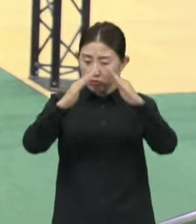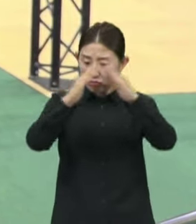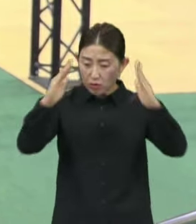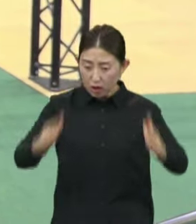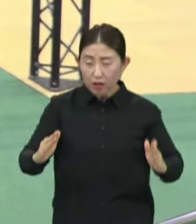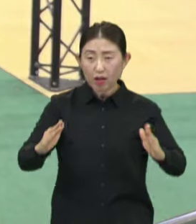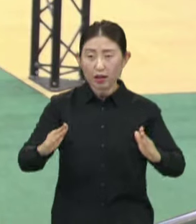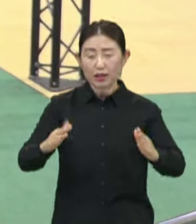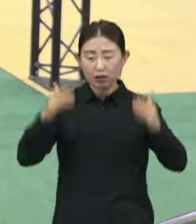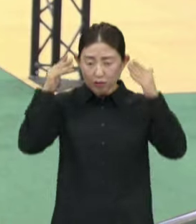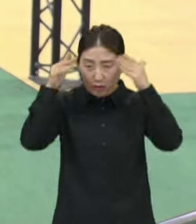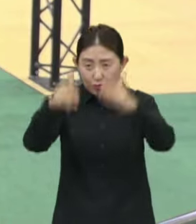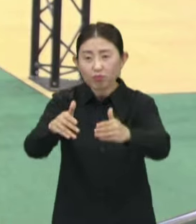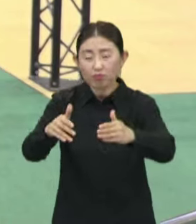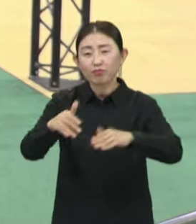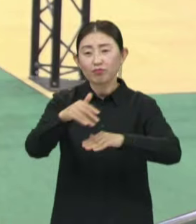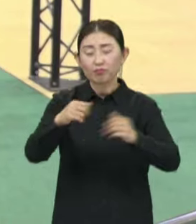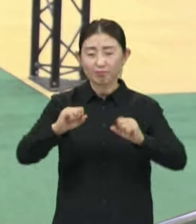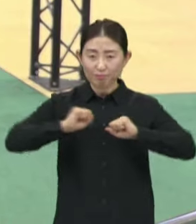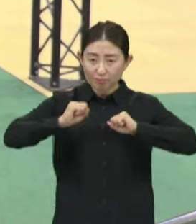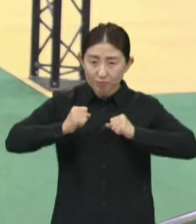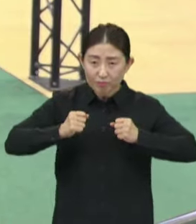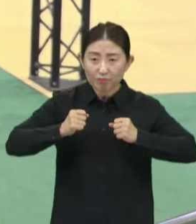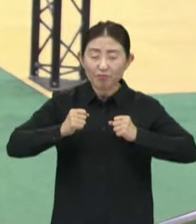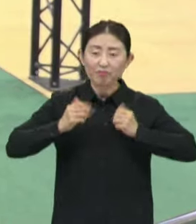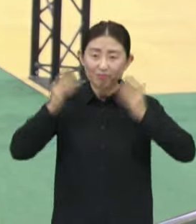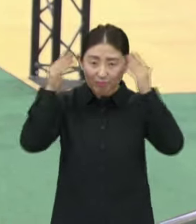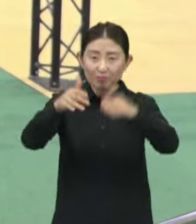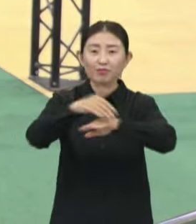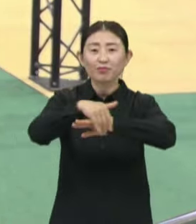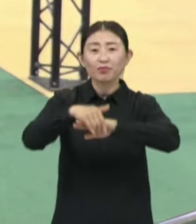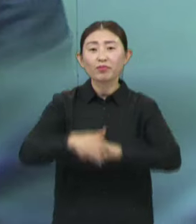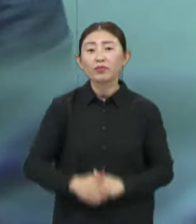기대됩니다. 네덜란드 암스테르담에서 TJB 장석영입니다.